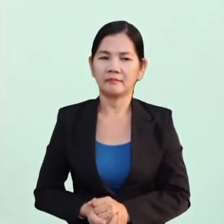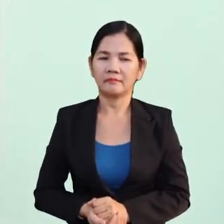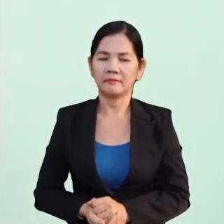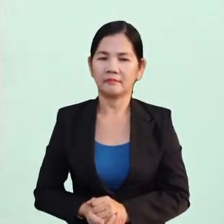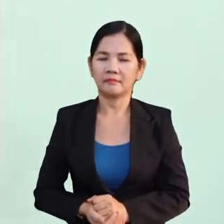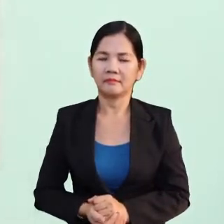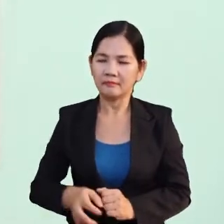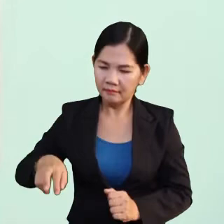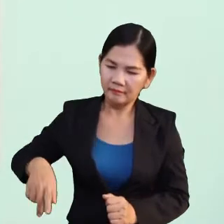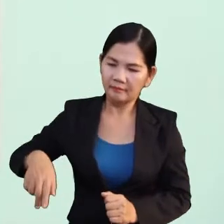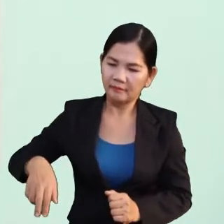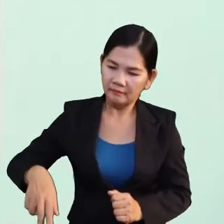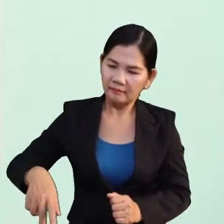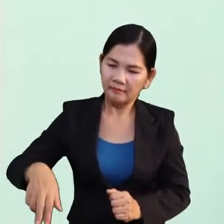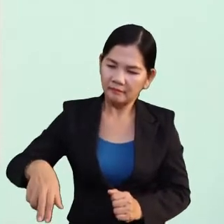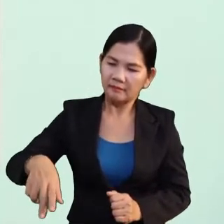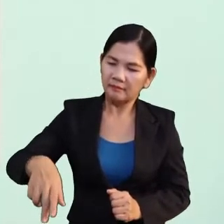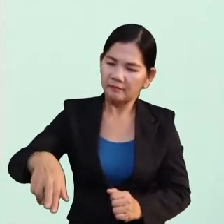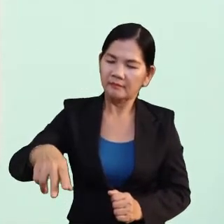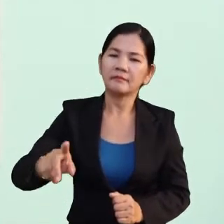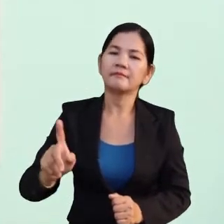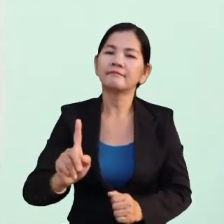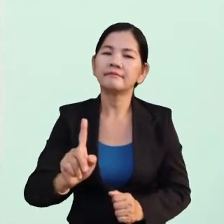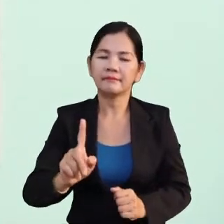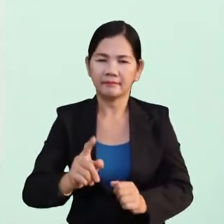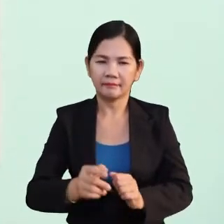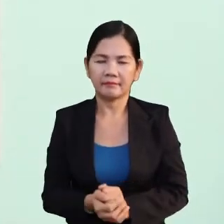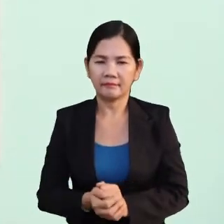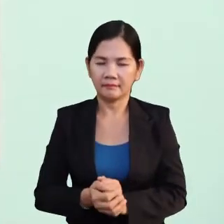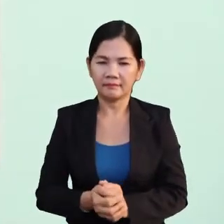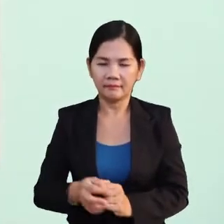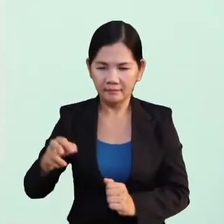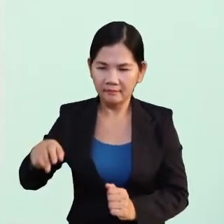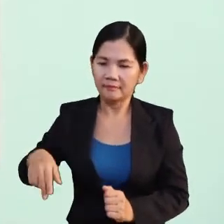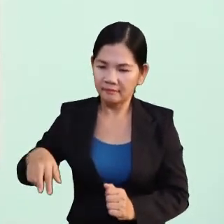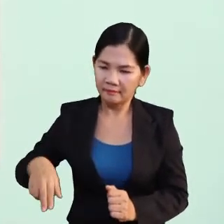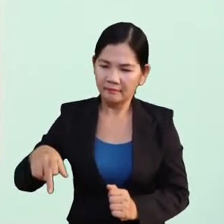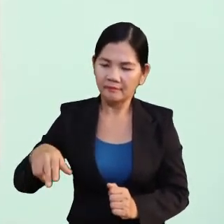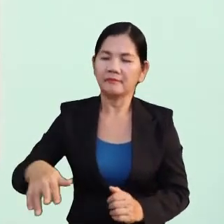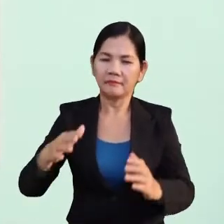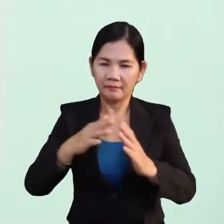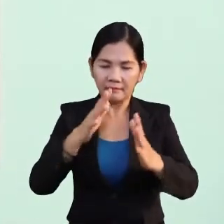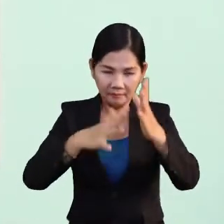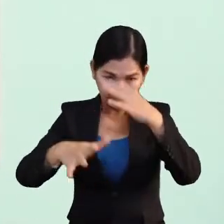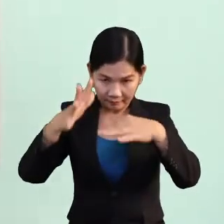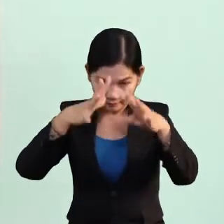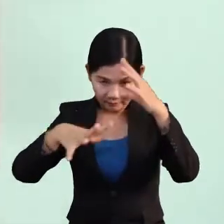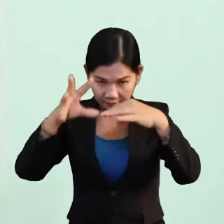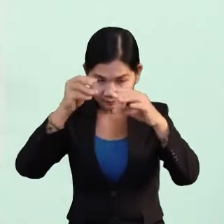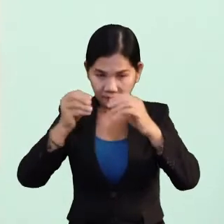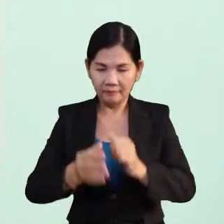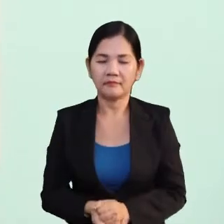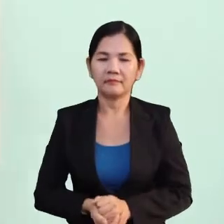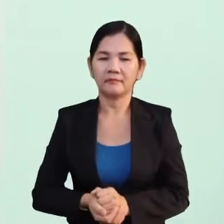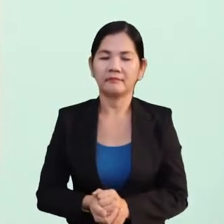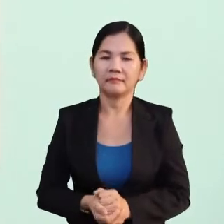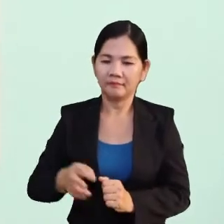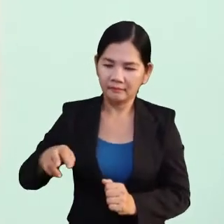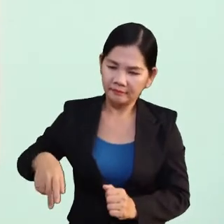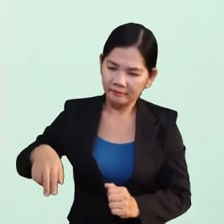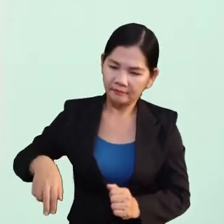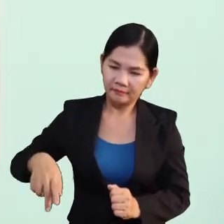គាត់ដើរទៅណាកូនណាចាដើរទៅសាទៅសាលាចាអញ្ចឹងគាត់ដើរ